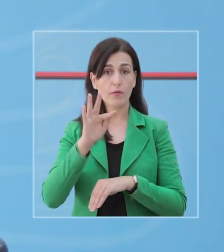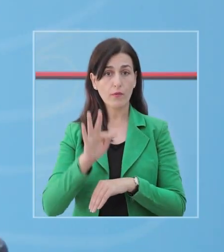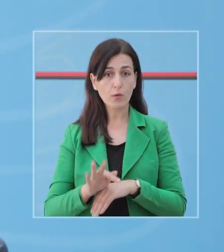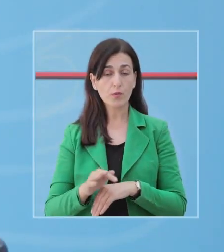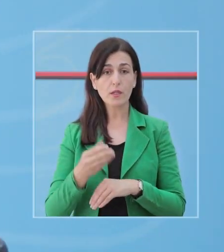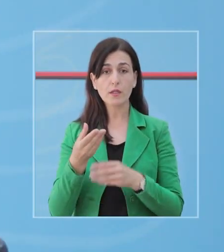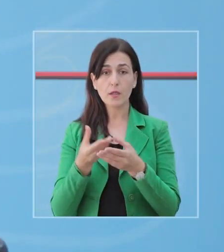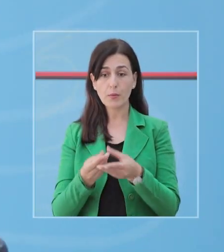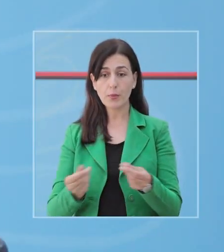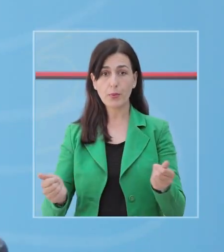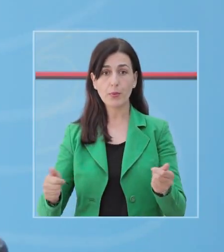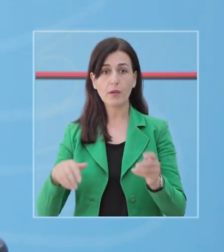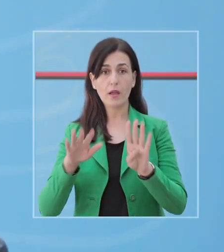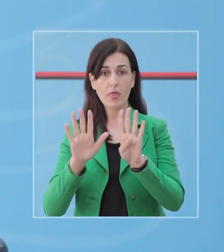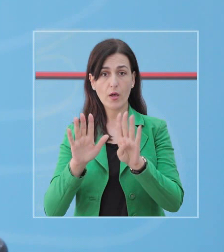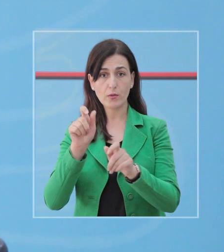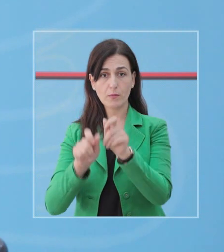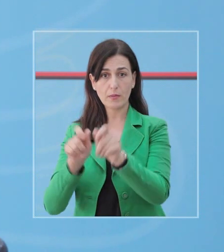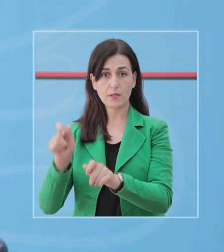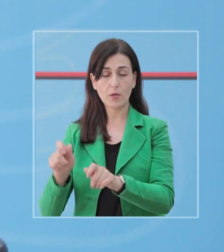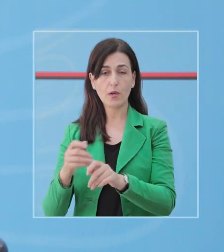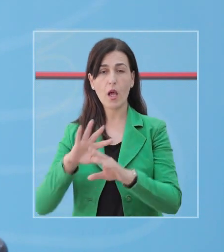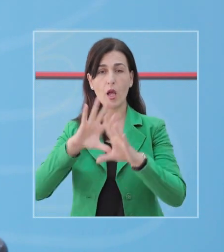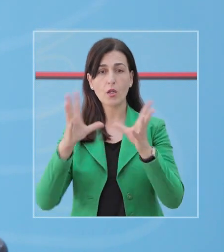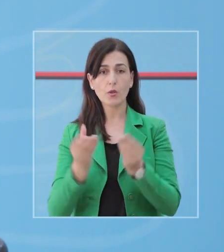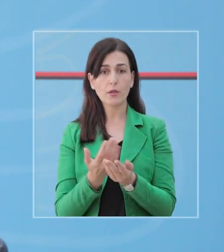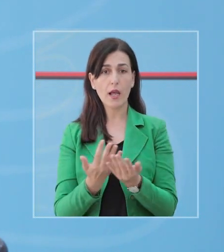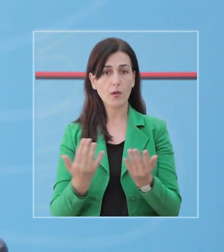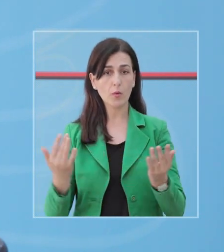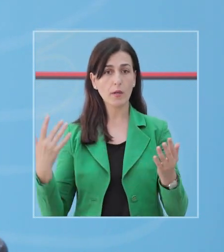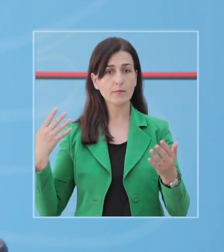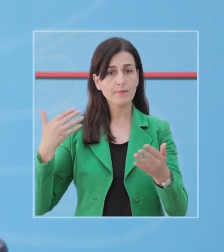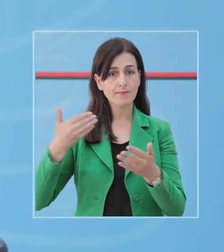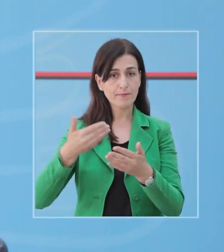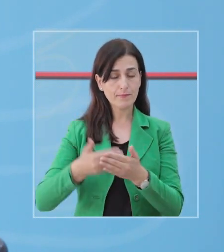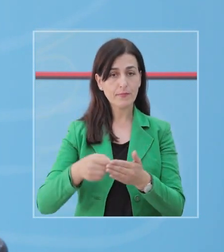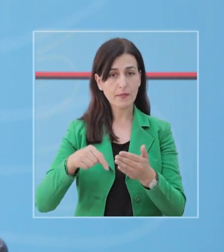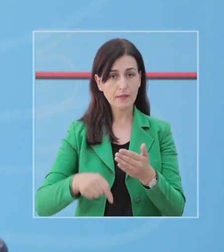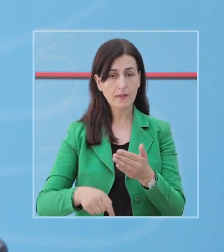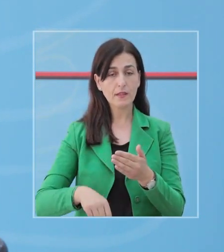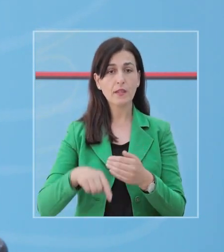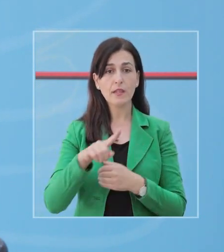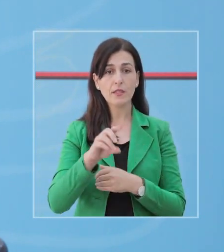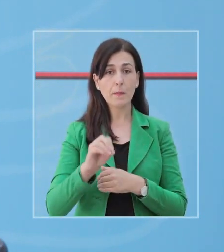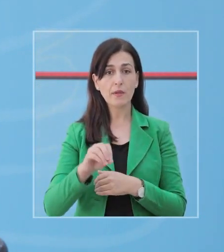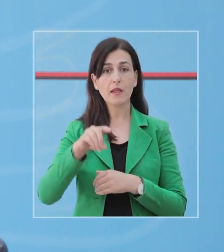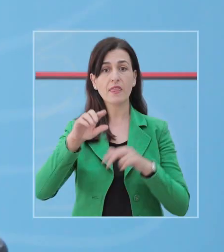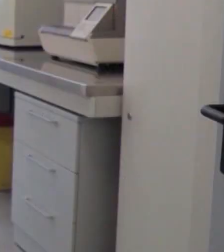fundit janë shëruar 9 qytetarë, duke e quar numrin e të shëruarve që nga fillimi i pandemis në 1986.